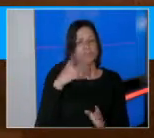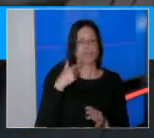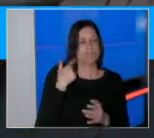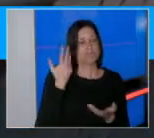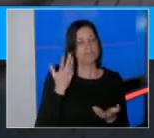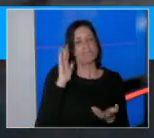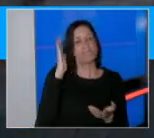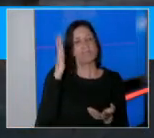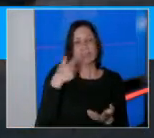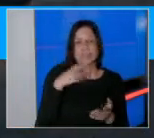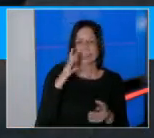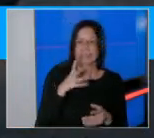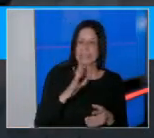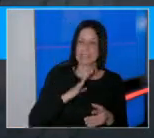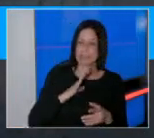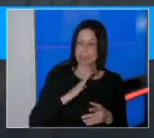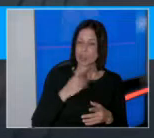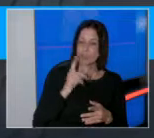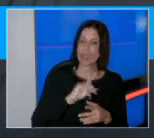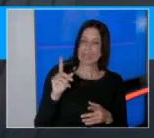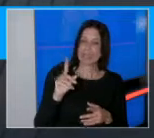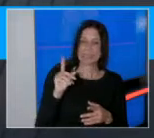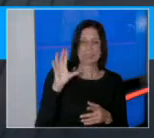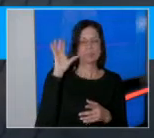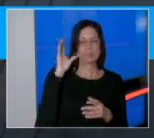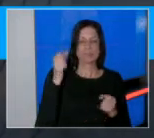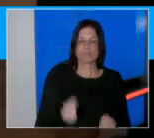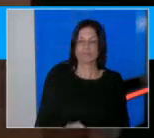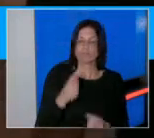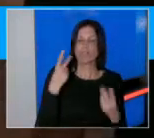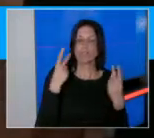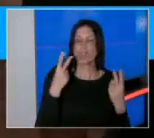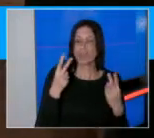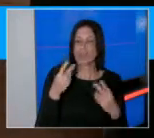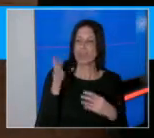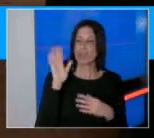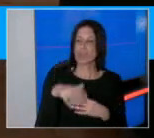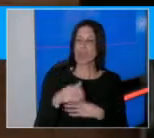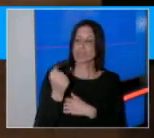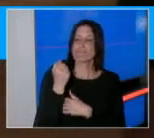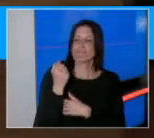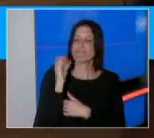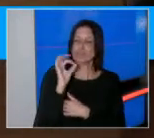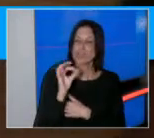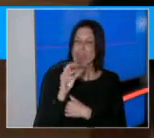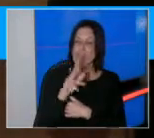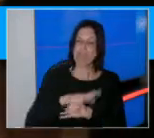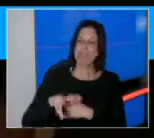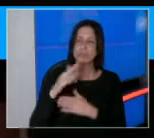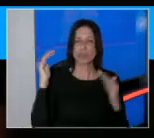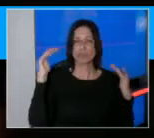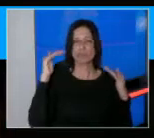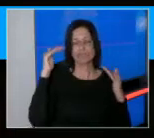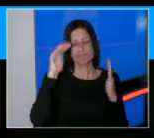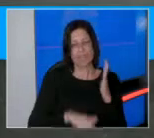הסיכון שיש מאי ציות להנחיות הוא מאוד מאוד משמעותי. תראה, גם החוסן של הציבור מאוד ירד. עשינו באוניברסיטת תל אביב